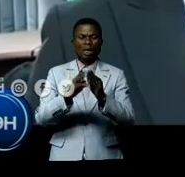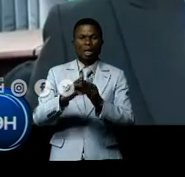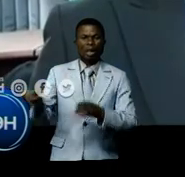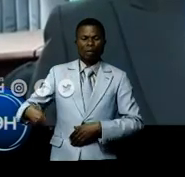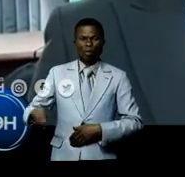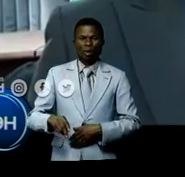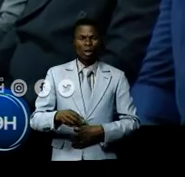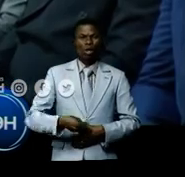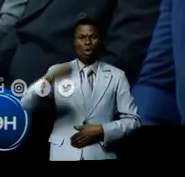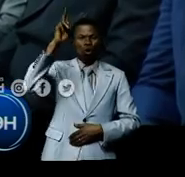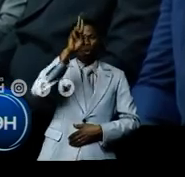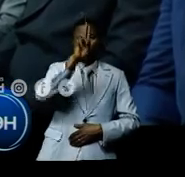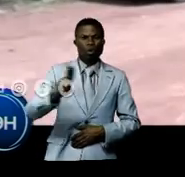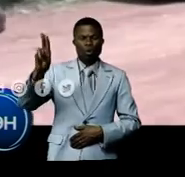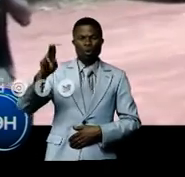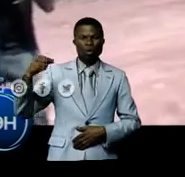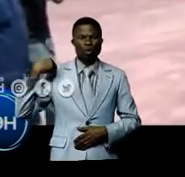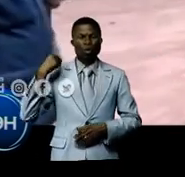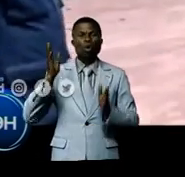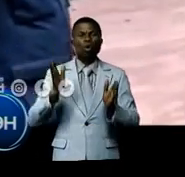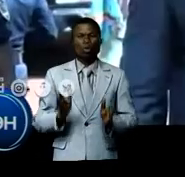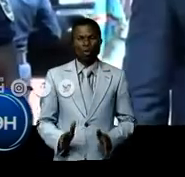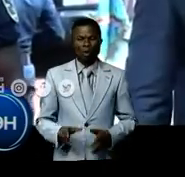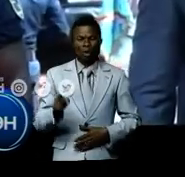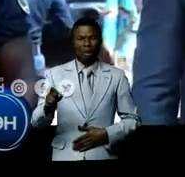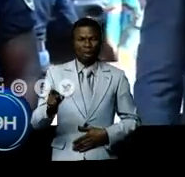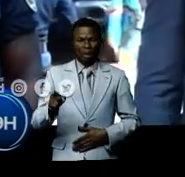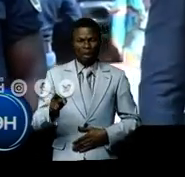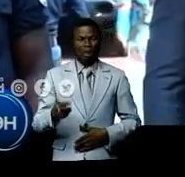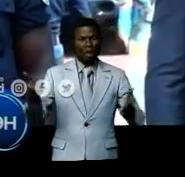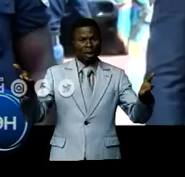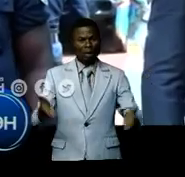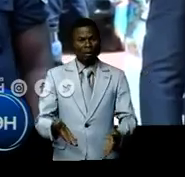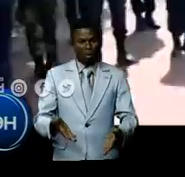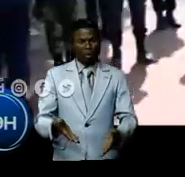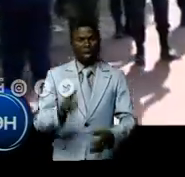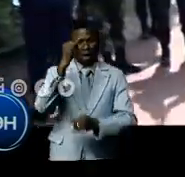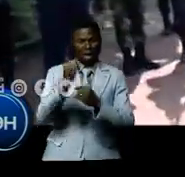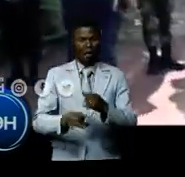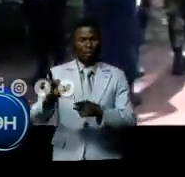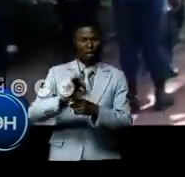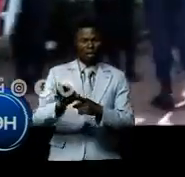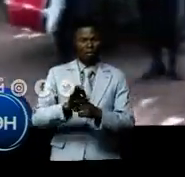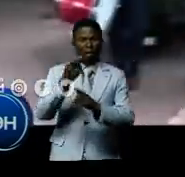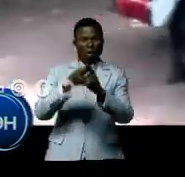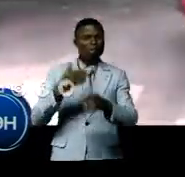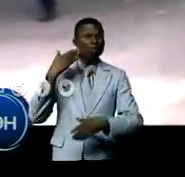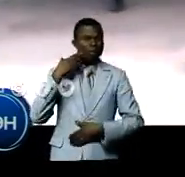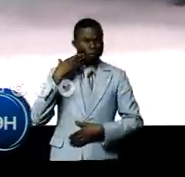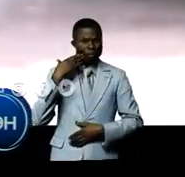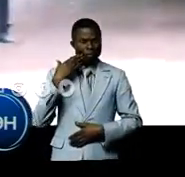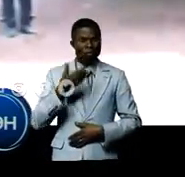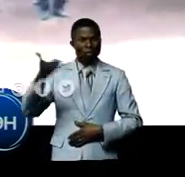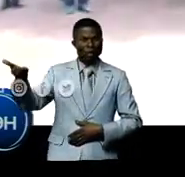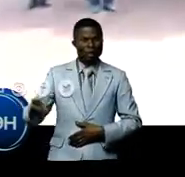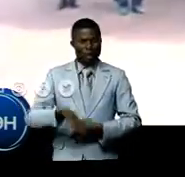du Haut-Uele, le gouverneur Christophe Bassian Enanga vient rehausser de sa présence cette clôture de la session de mars. Il reçoit ici